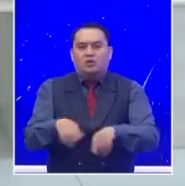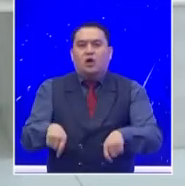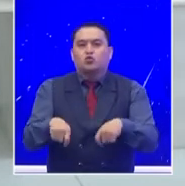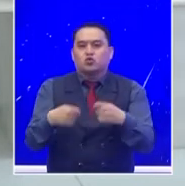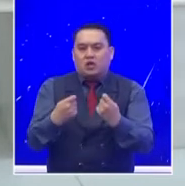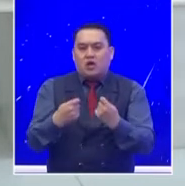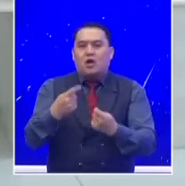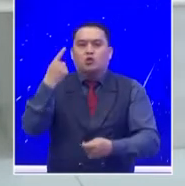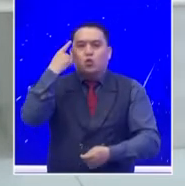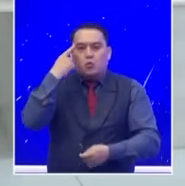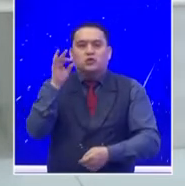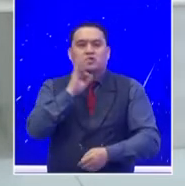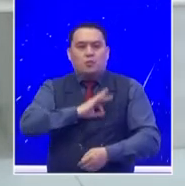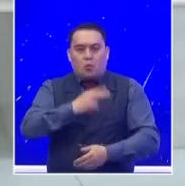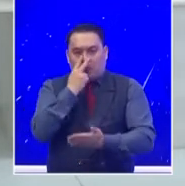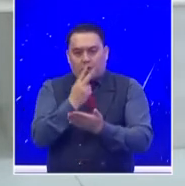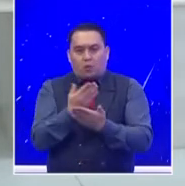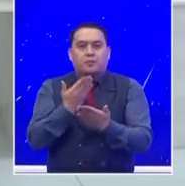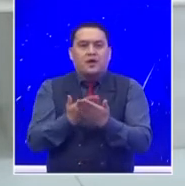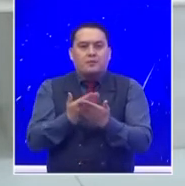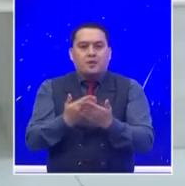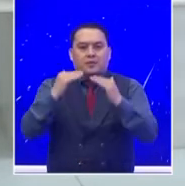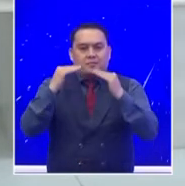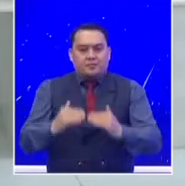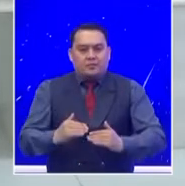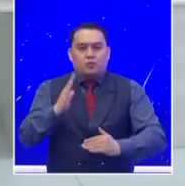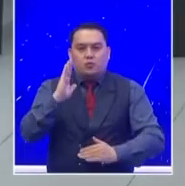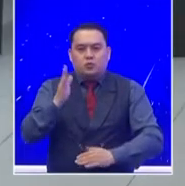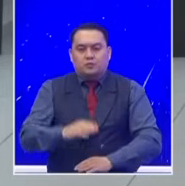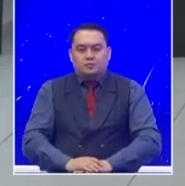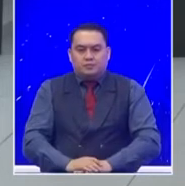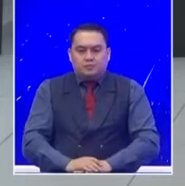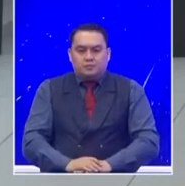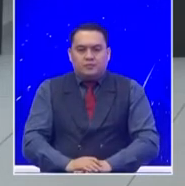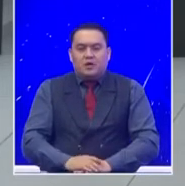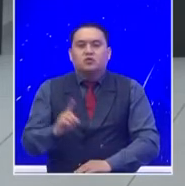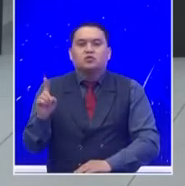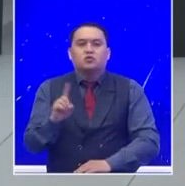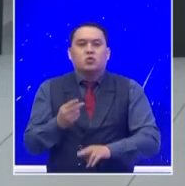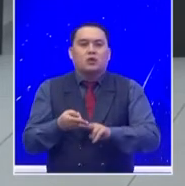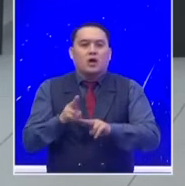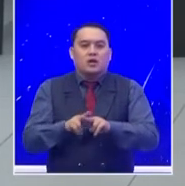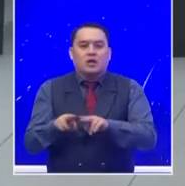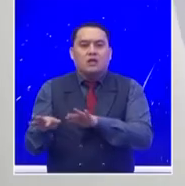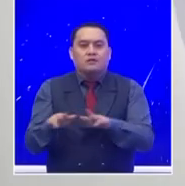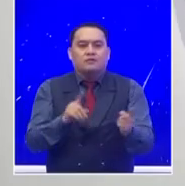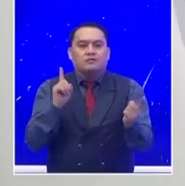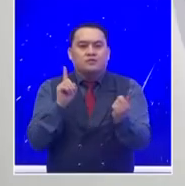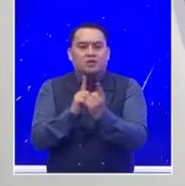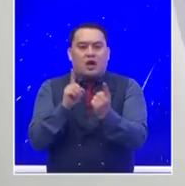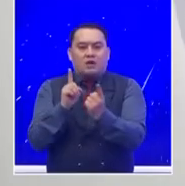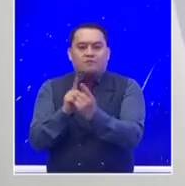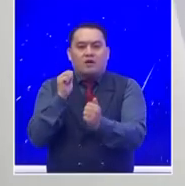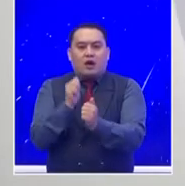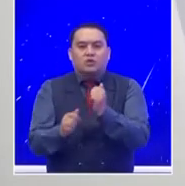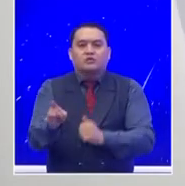правонарушителей. Думаю, если использовать наглядные примеры, коррупции станет меньше. Стоит отметить, что подобные профилактические встречи проводятся в